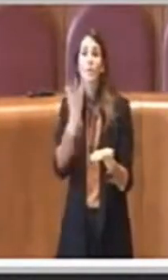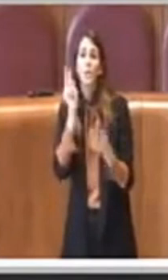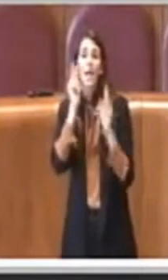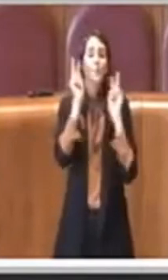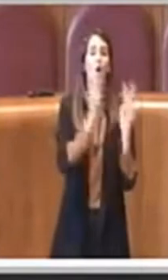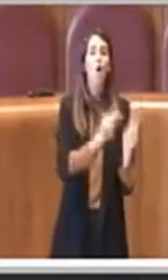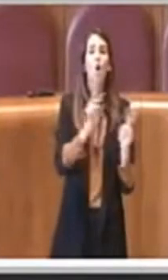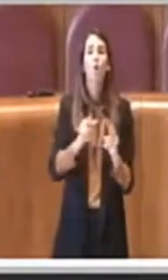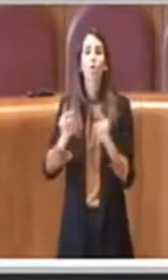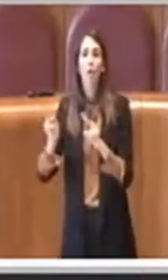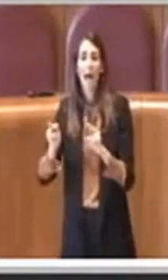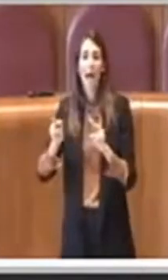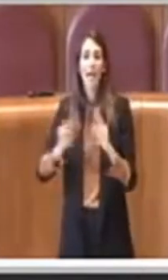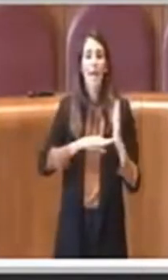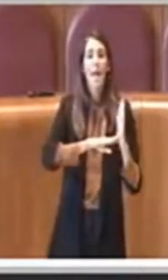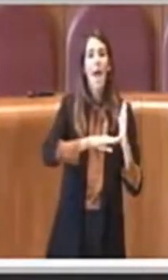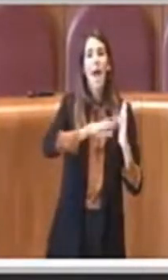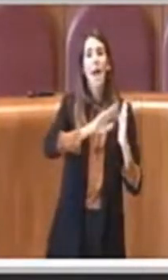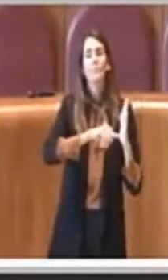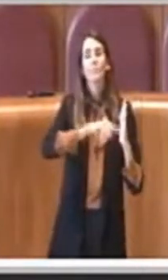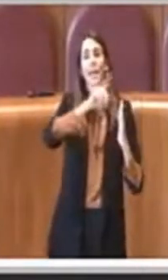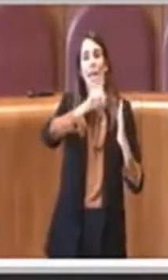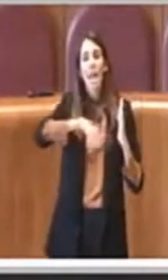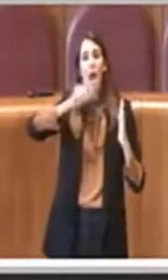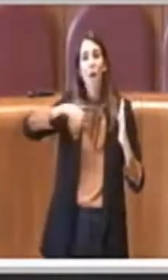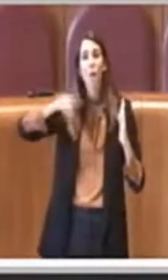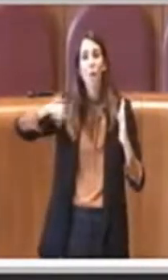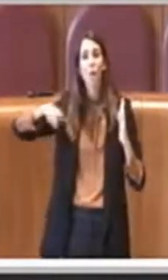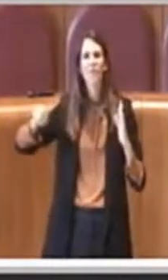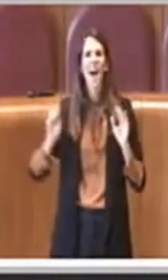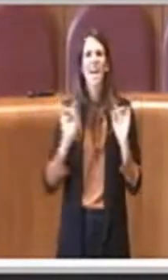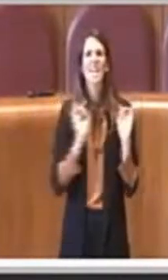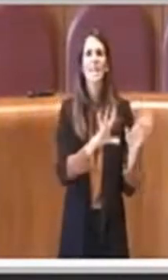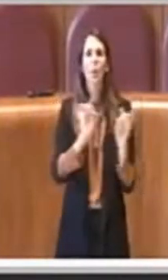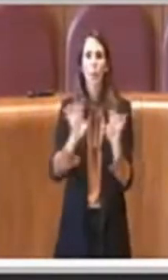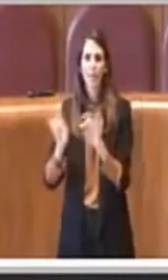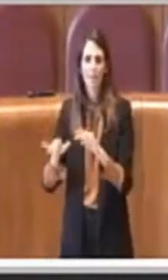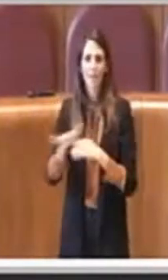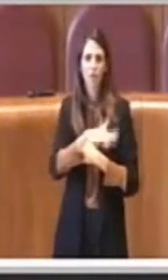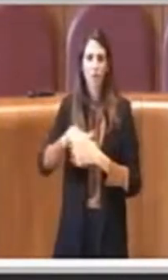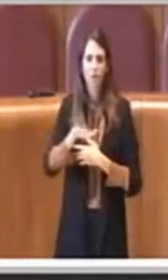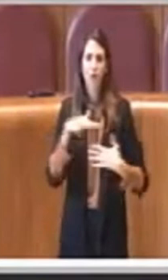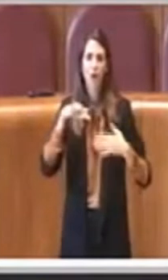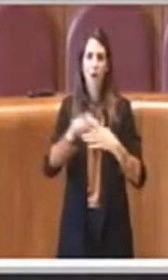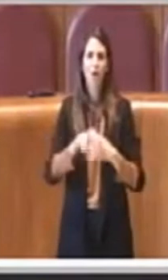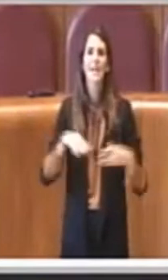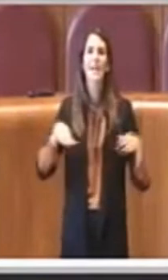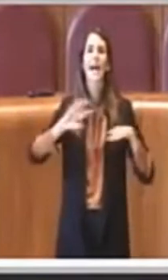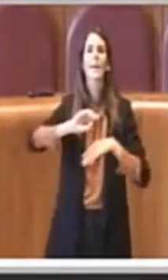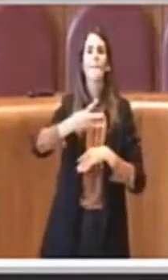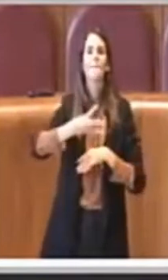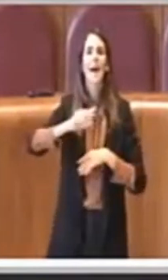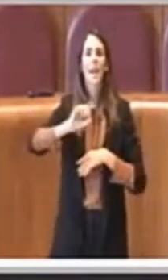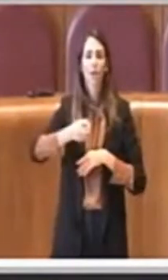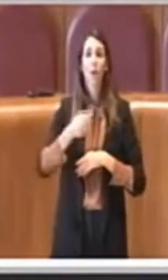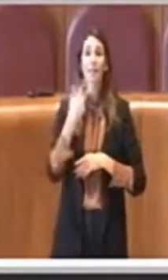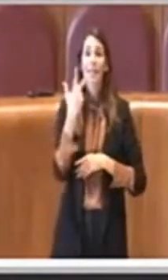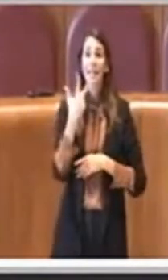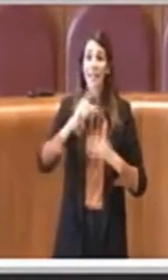l'andamento dell'impatto degli agenti inquinanti sul territorio di Malagrotta. 3 milioni e mezzo erano stati investiti,